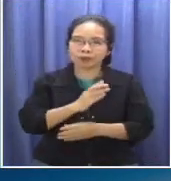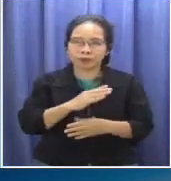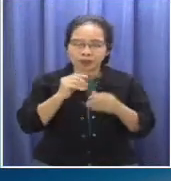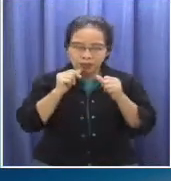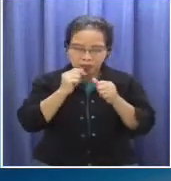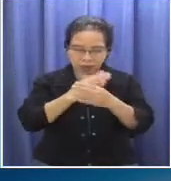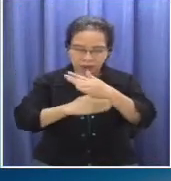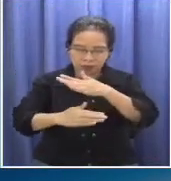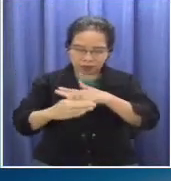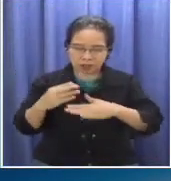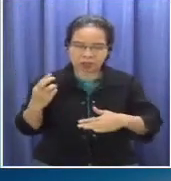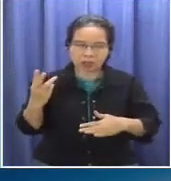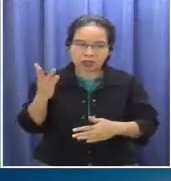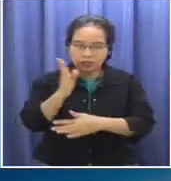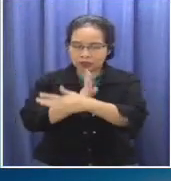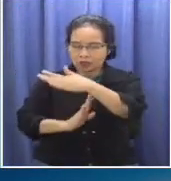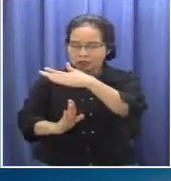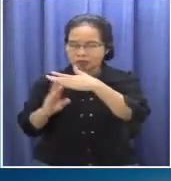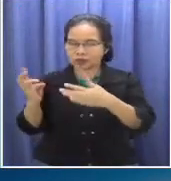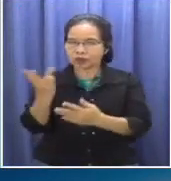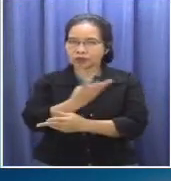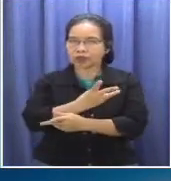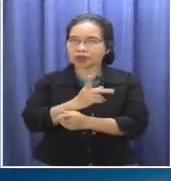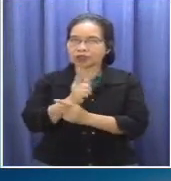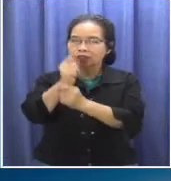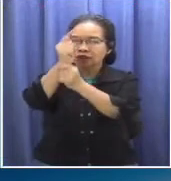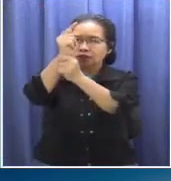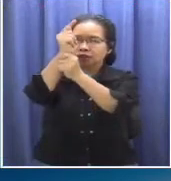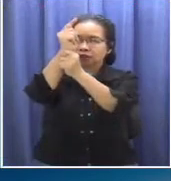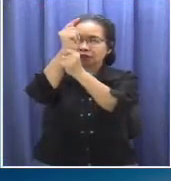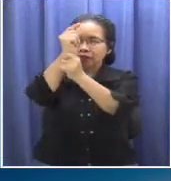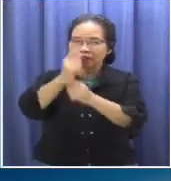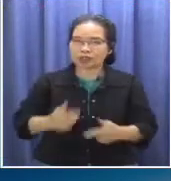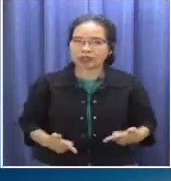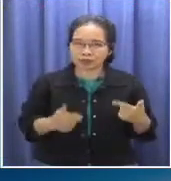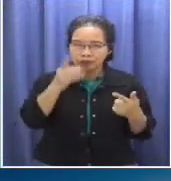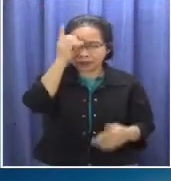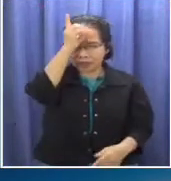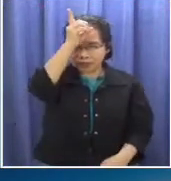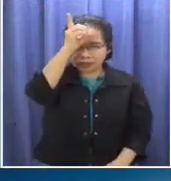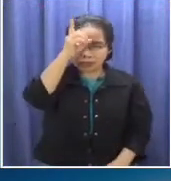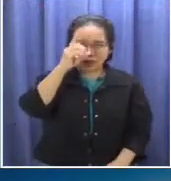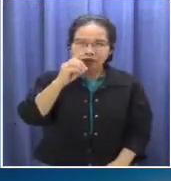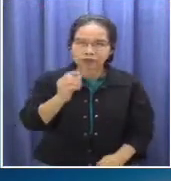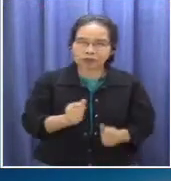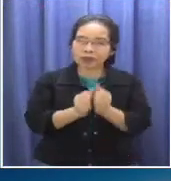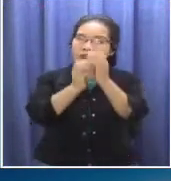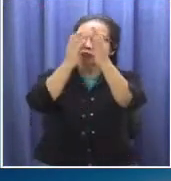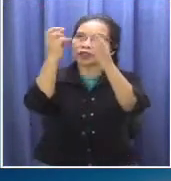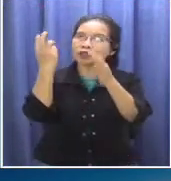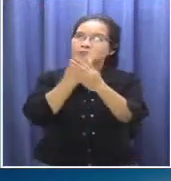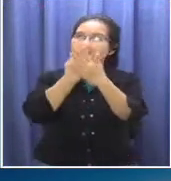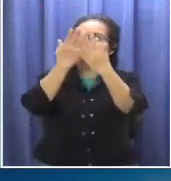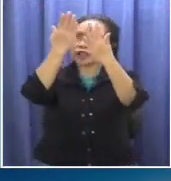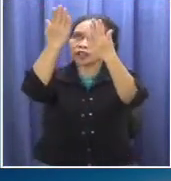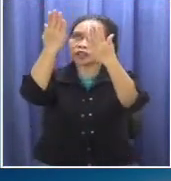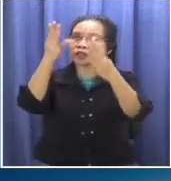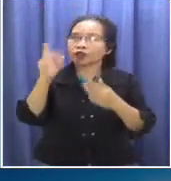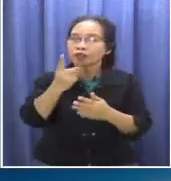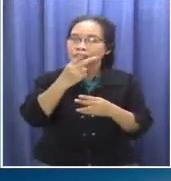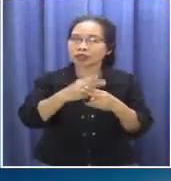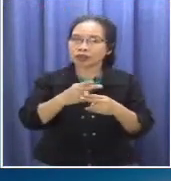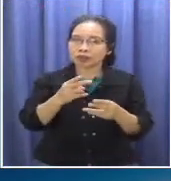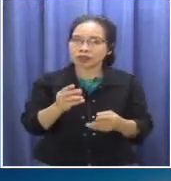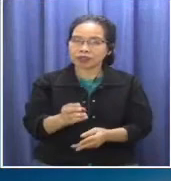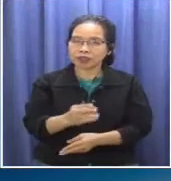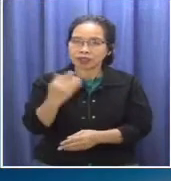aming pong ipinagtitiwala ang aming buhay at ang aming mga kapalaran. Ama, pinasasalamatan ka po namin sa tanging pangal